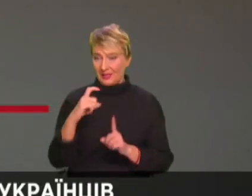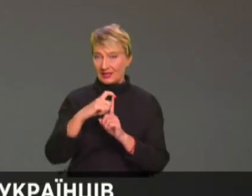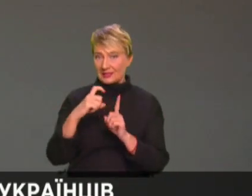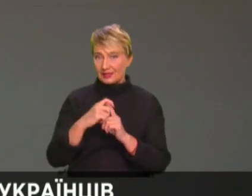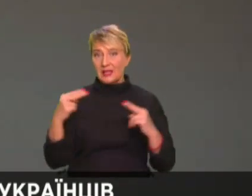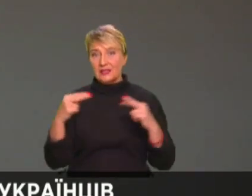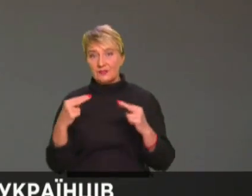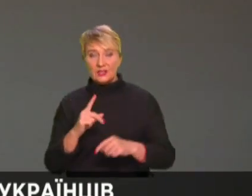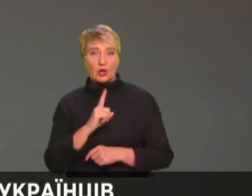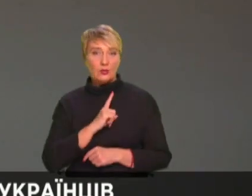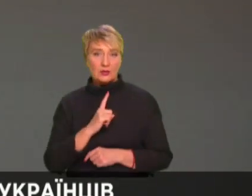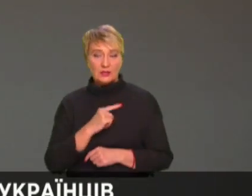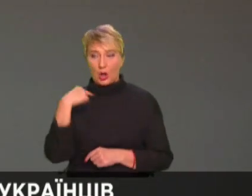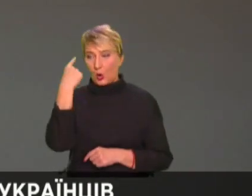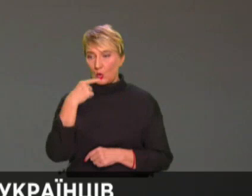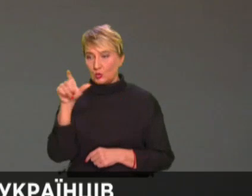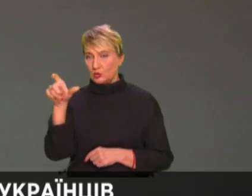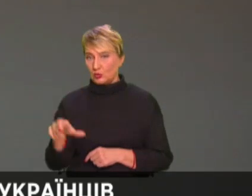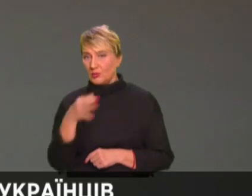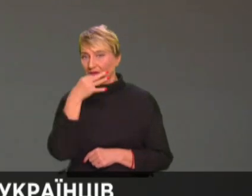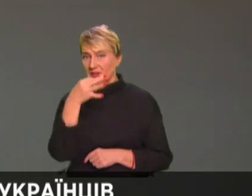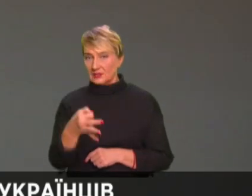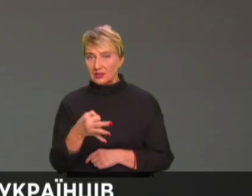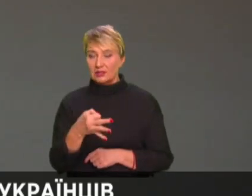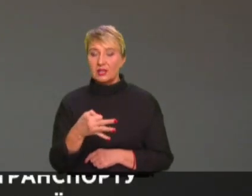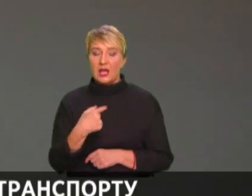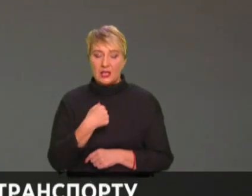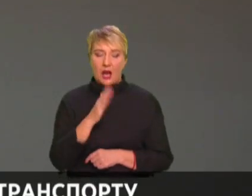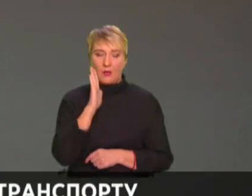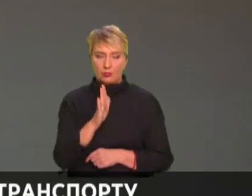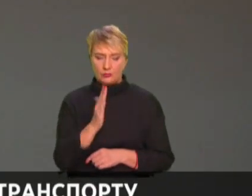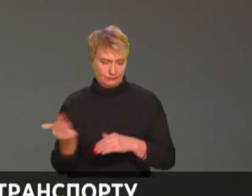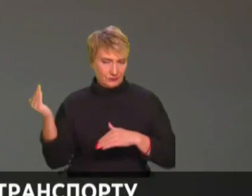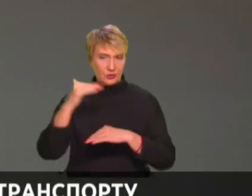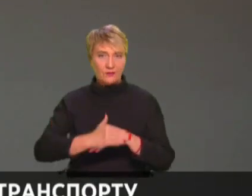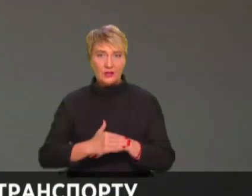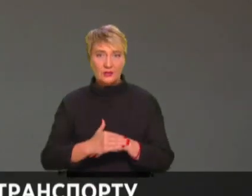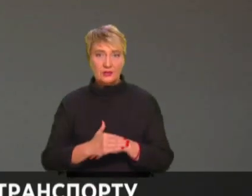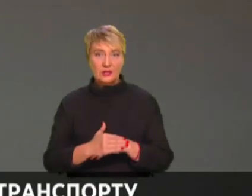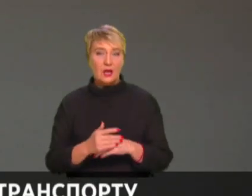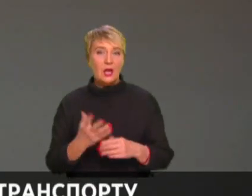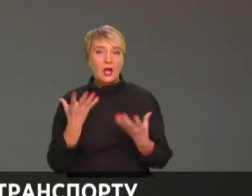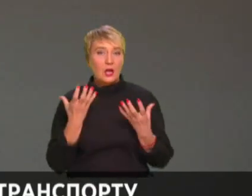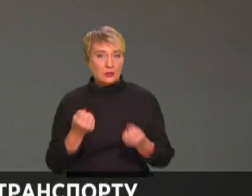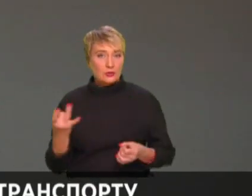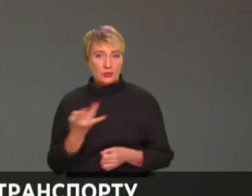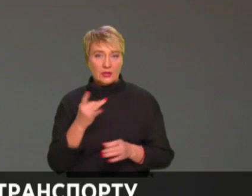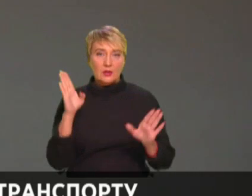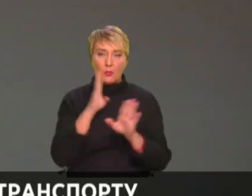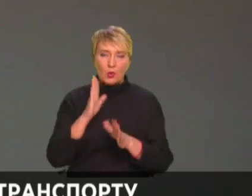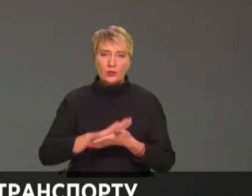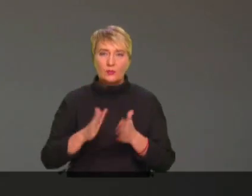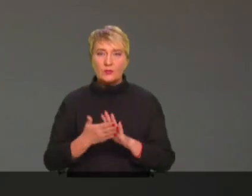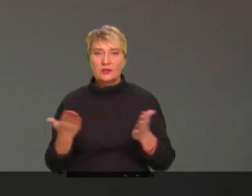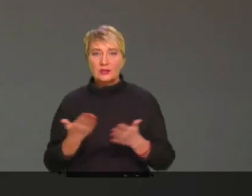свідків, і охоронця, особа сказала, що я буду хоч цілий день. В зв'язку ще раз з погодними умовами, які є,